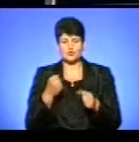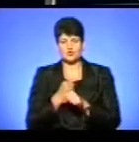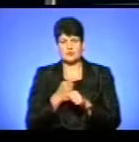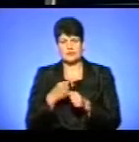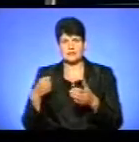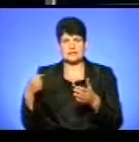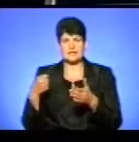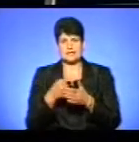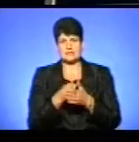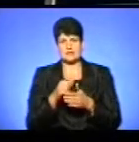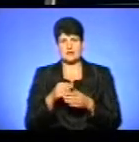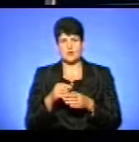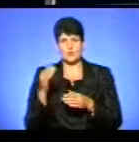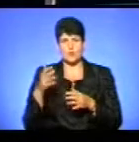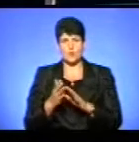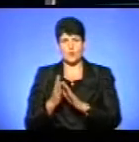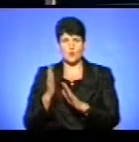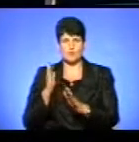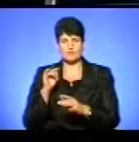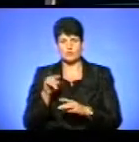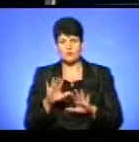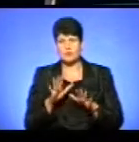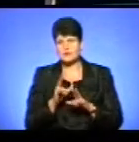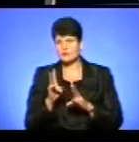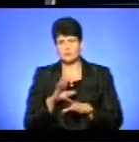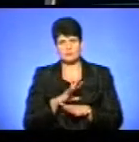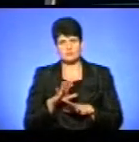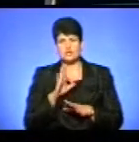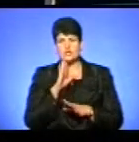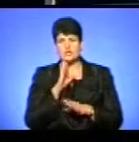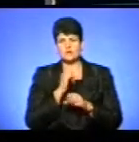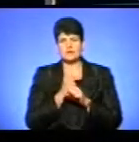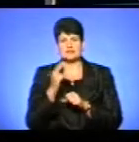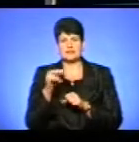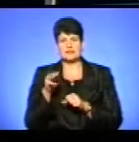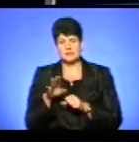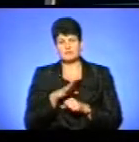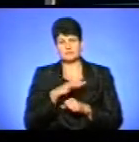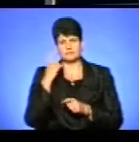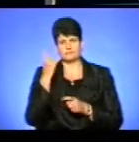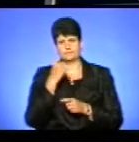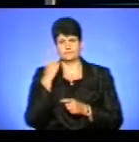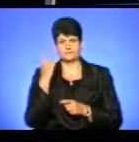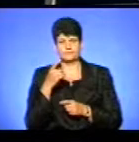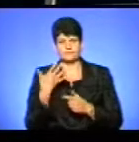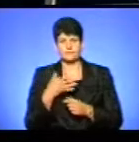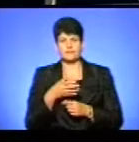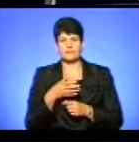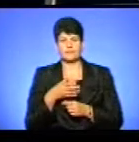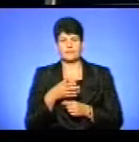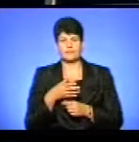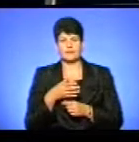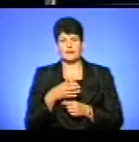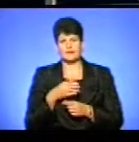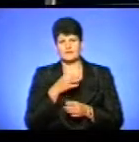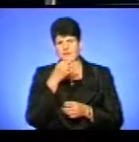на огорожу. В той момент на тротуарі нікого не було. Жінка, яка скоїла ДТП, була у стані алкогольного сп'яніння і вживала лайливі